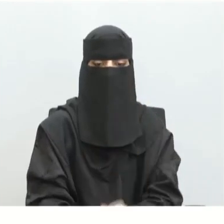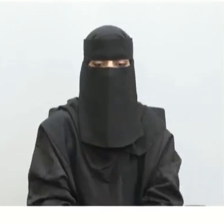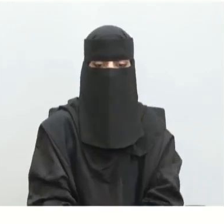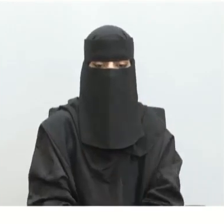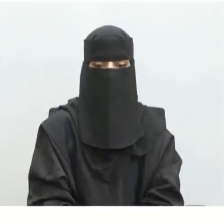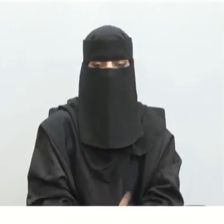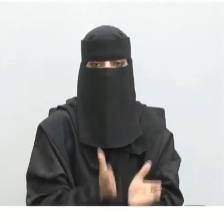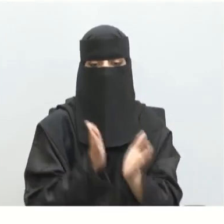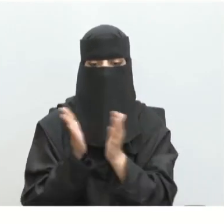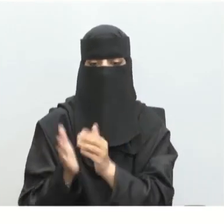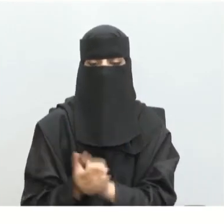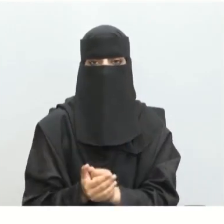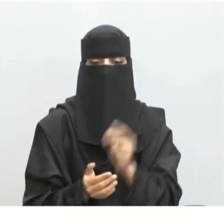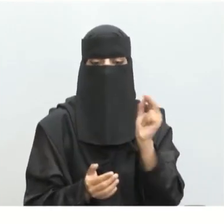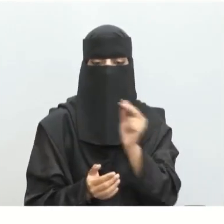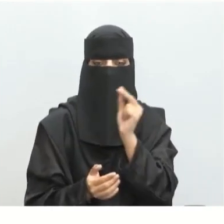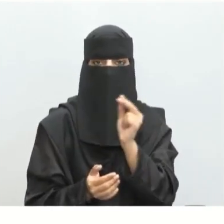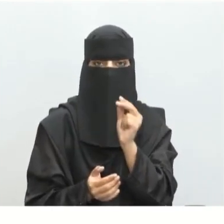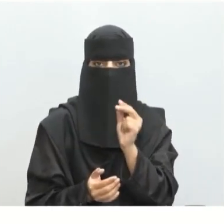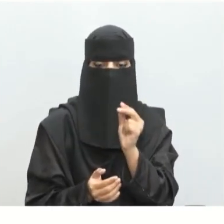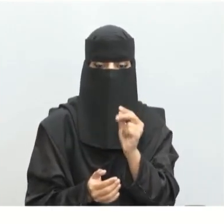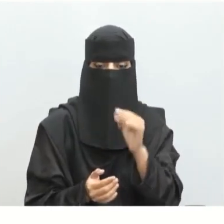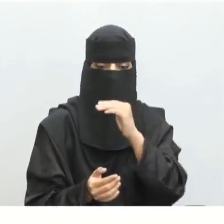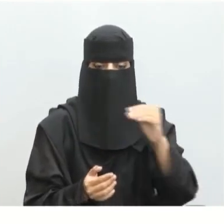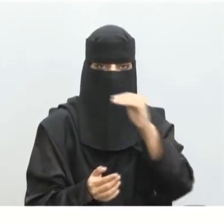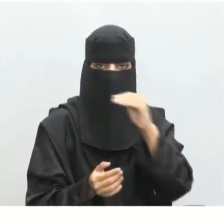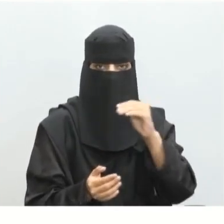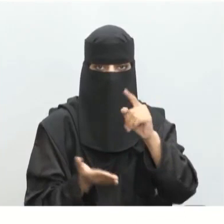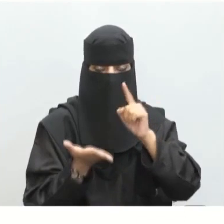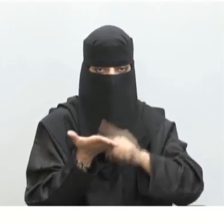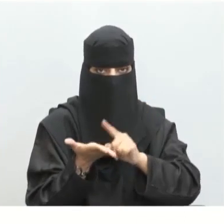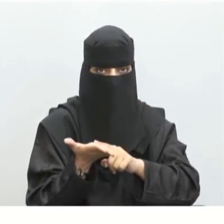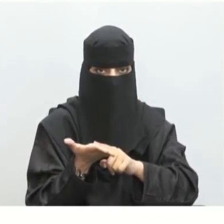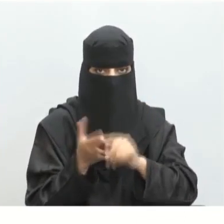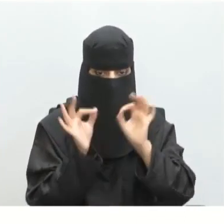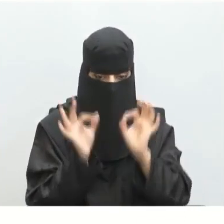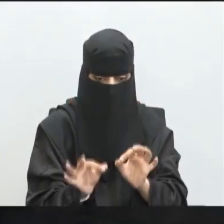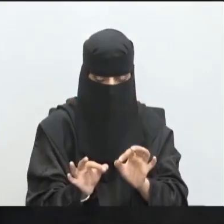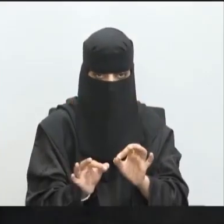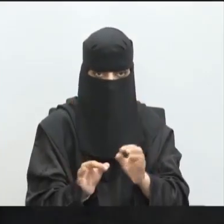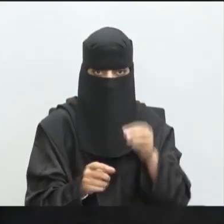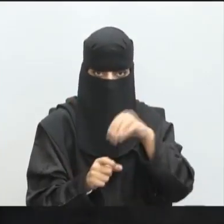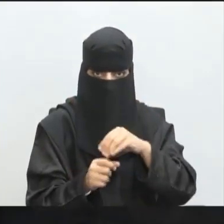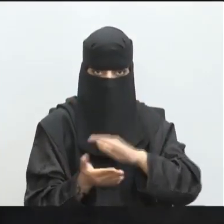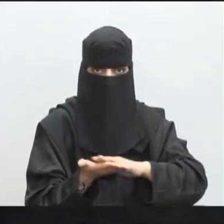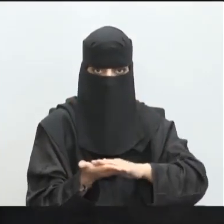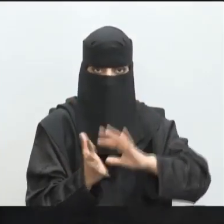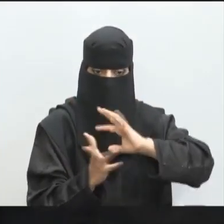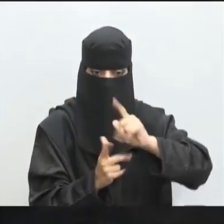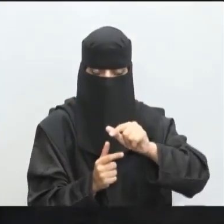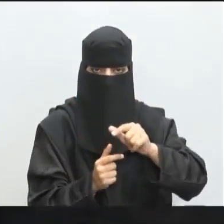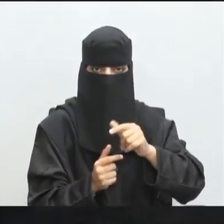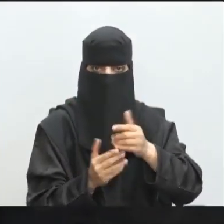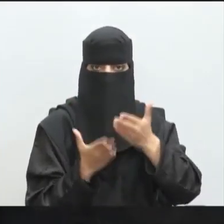الكنتور خطوط الكنتور هي خطوط حقيقيه توجد على الارض ام